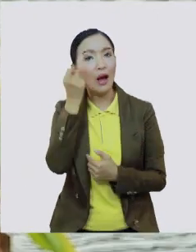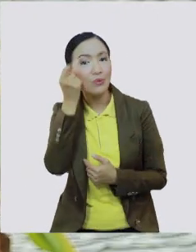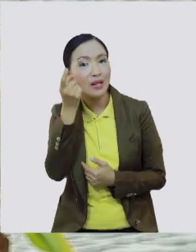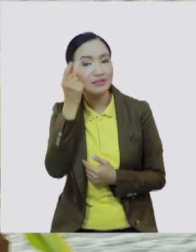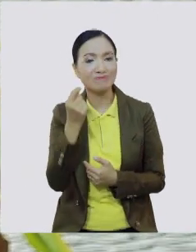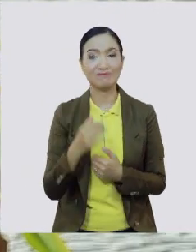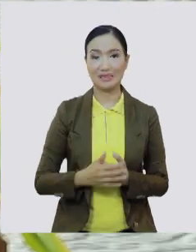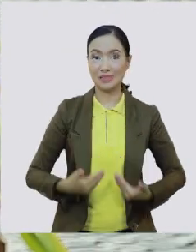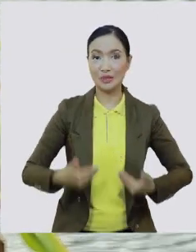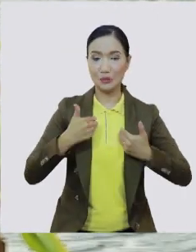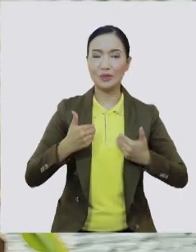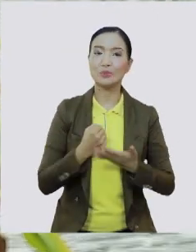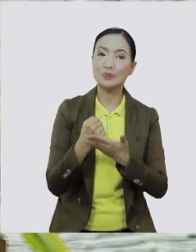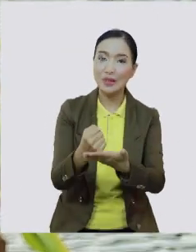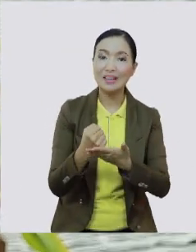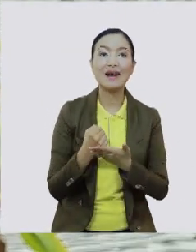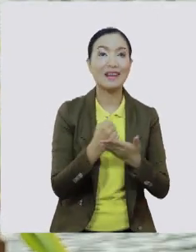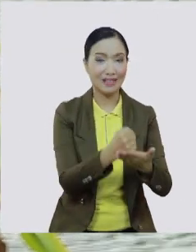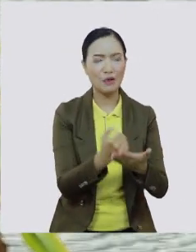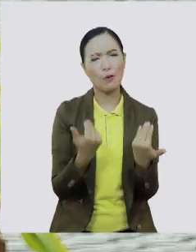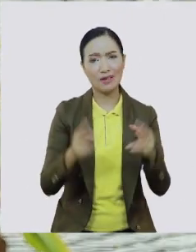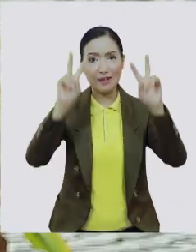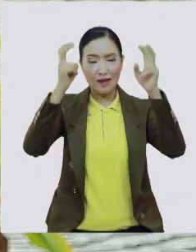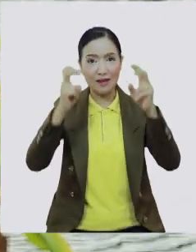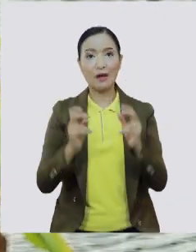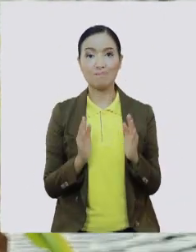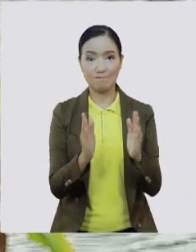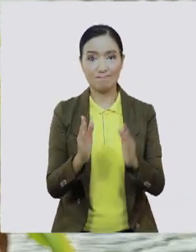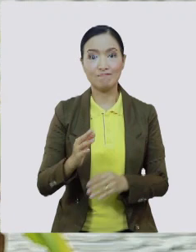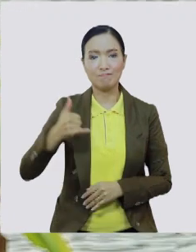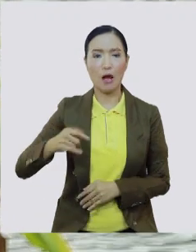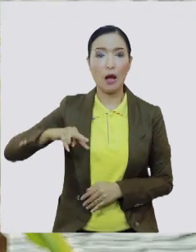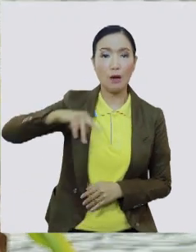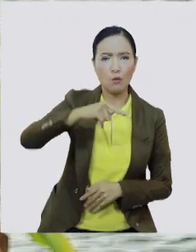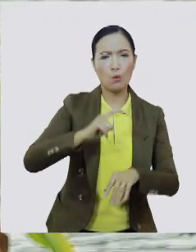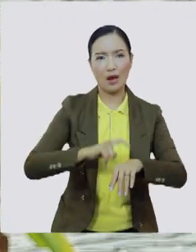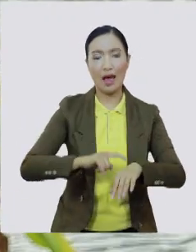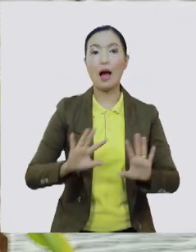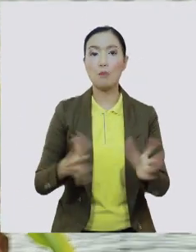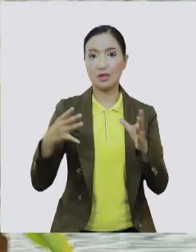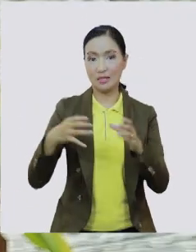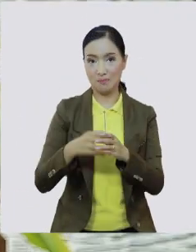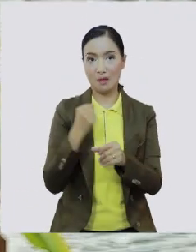กันด้วยความเข้าอกเข้าใจและก็ใช้ชีวิตอย่างเอื้ออาทรวันนี้รายการ9ที่9เวลาห